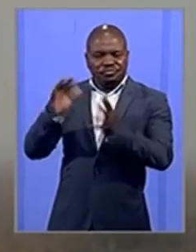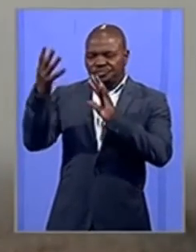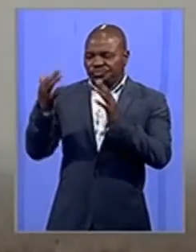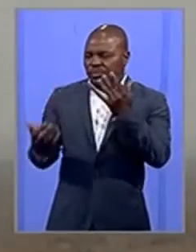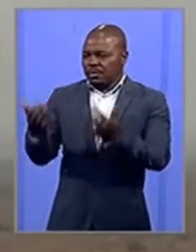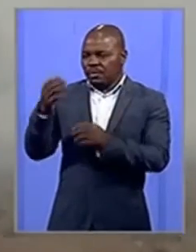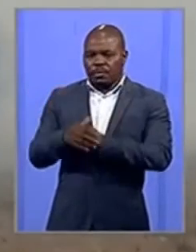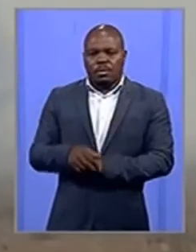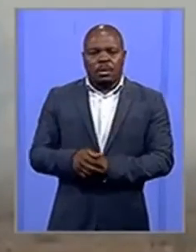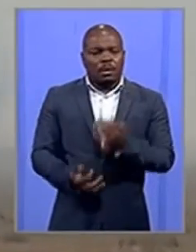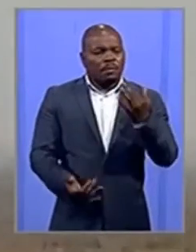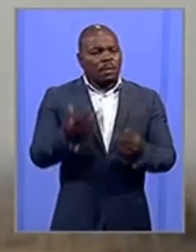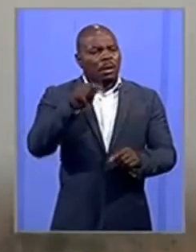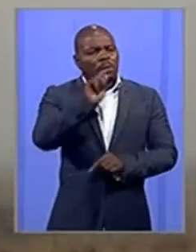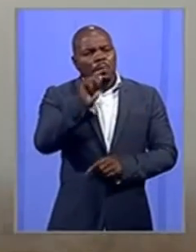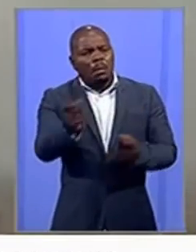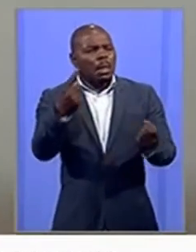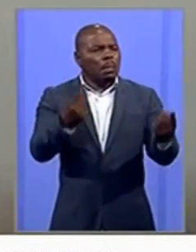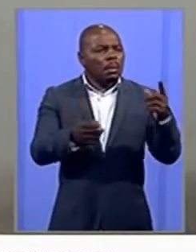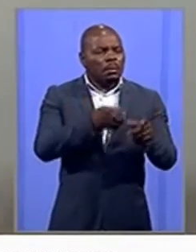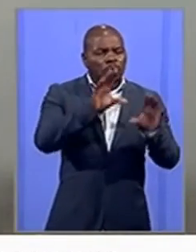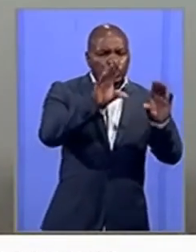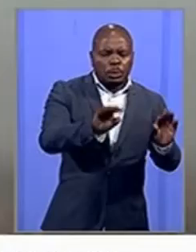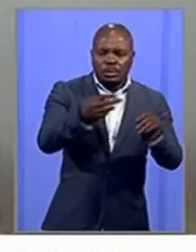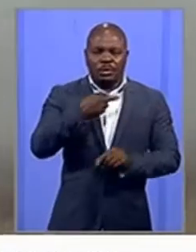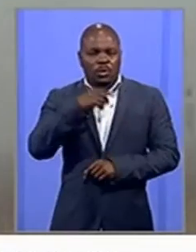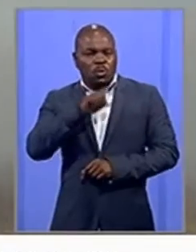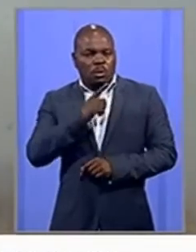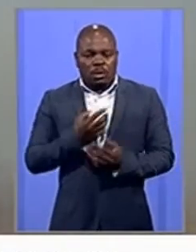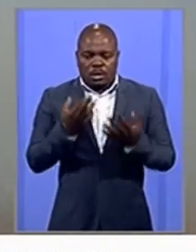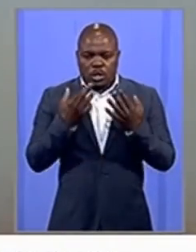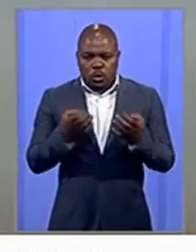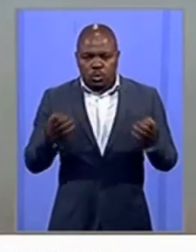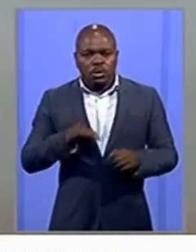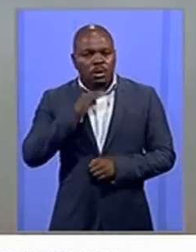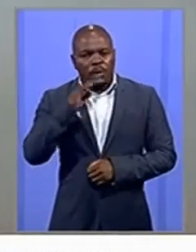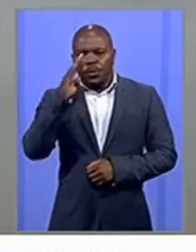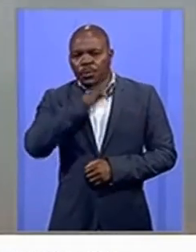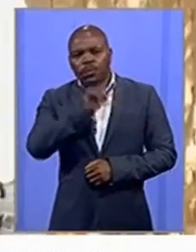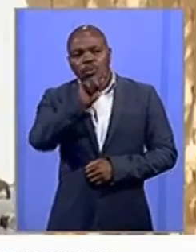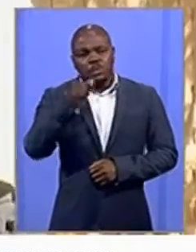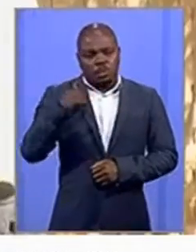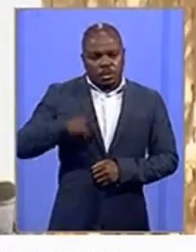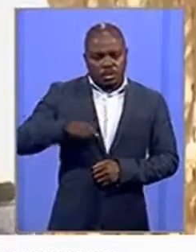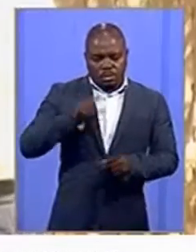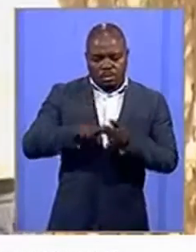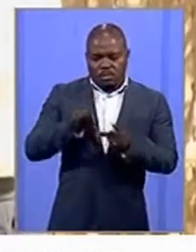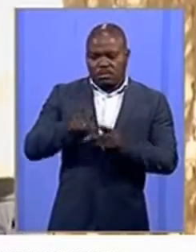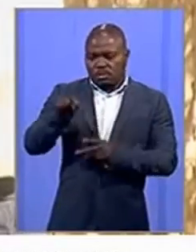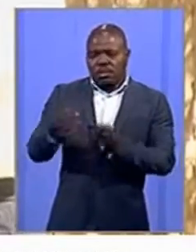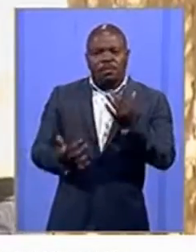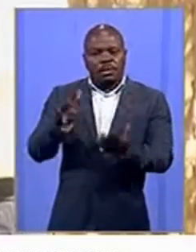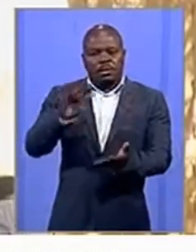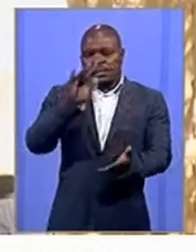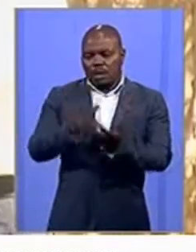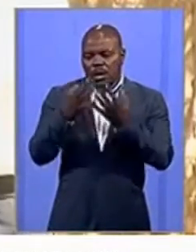go tima bontsi jwa melelo eno ka ntlha ya tlhokego ya didiriswa tse di lekaneng kwa dimasepaleng le kwa ditheong tsa